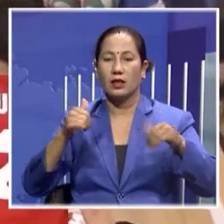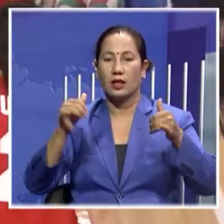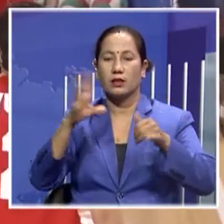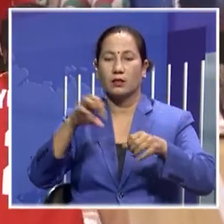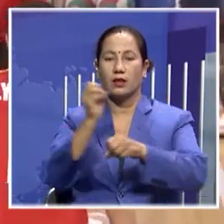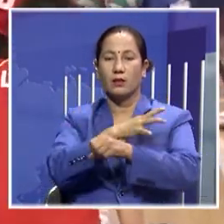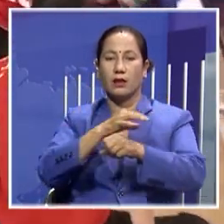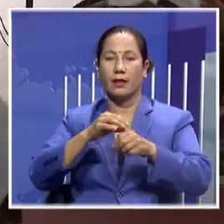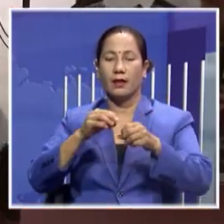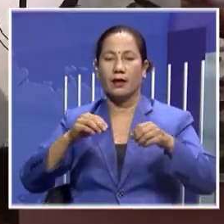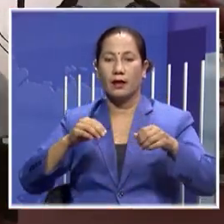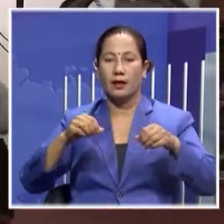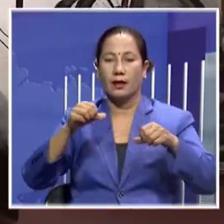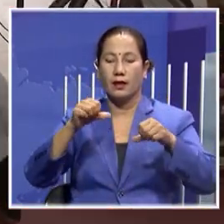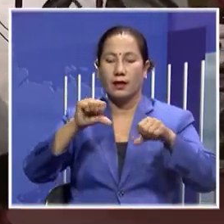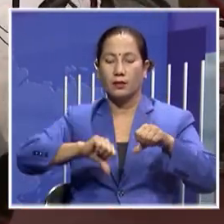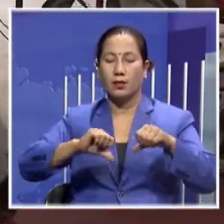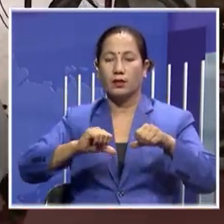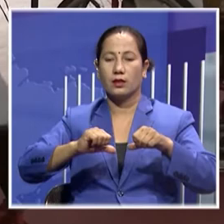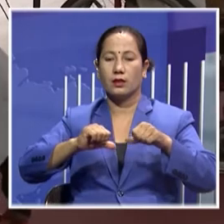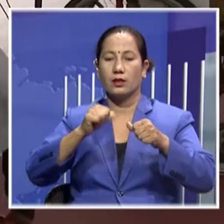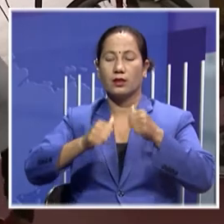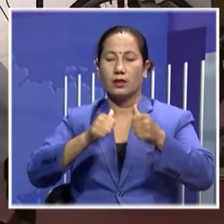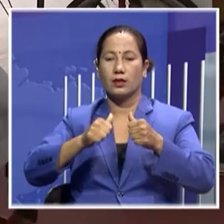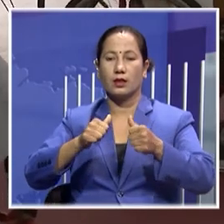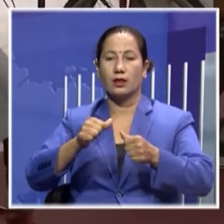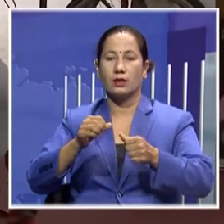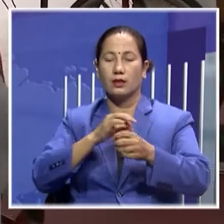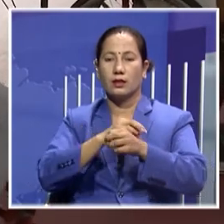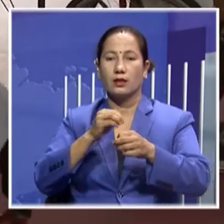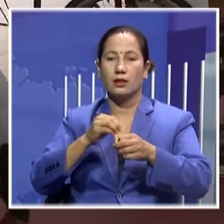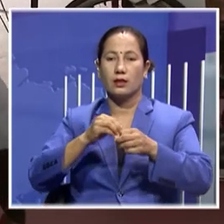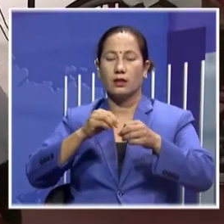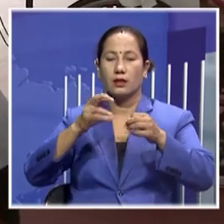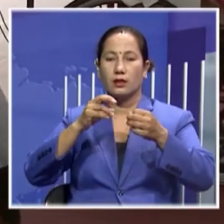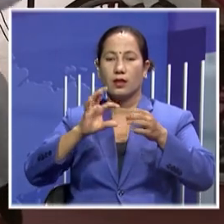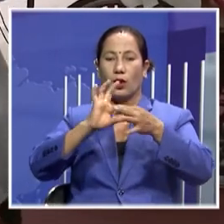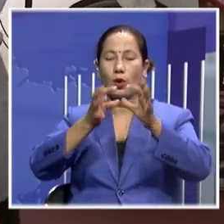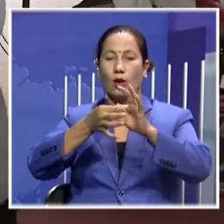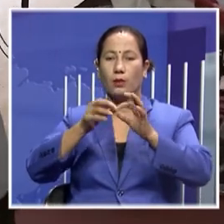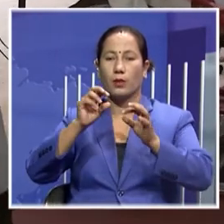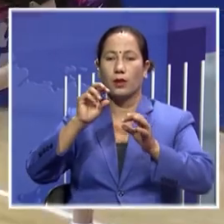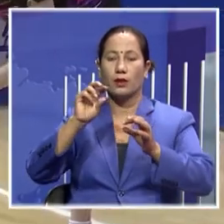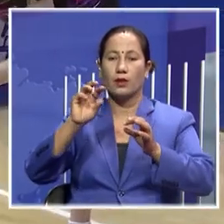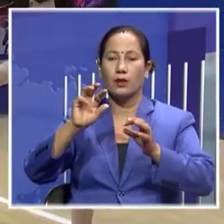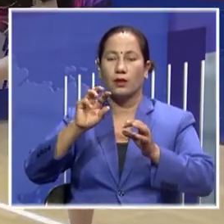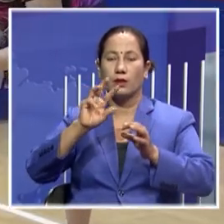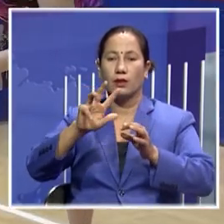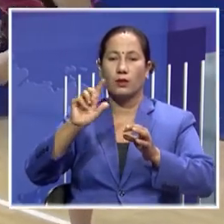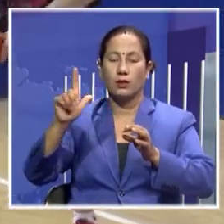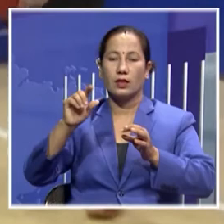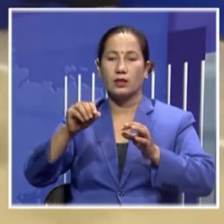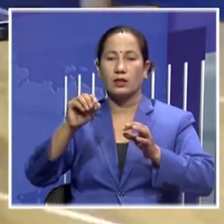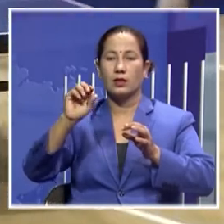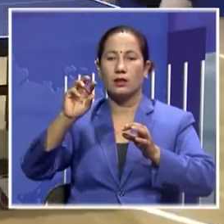सबैभन्दा प्रतिष्ठित प्रतियोगिता दर्शक बिना नै सुरु हुने भएको हो। ग्रीष्मकालीन ओलम्पिक 1960 यसैको